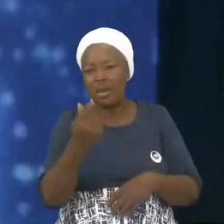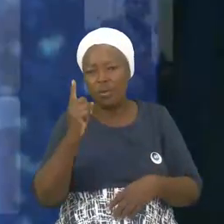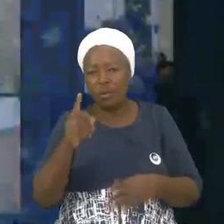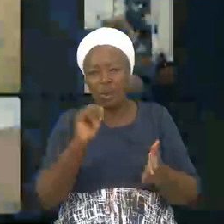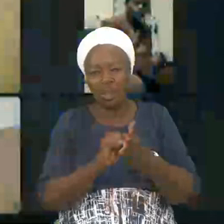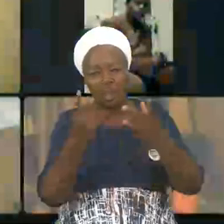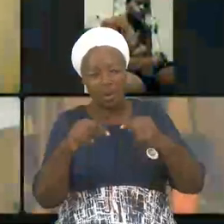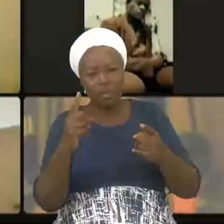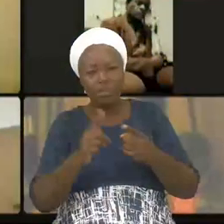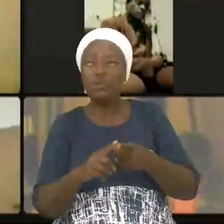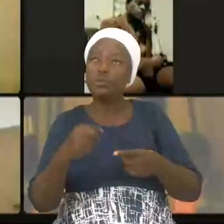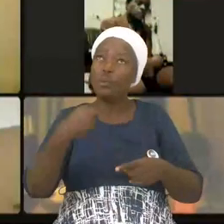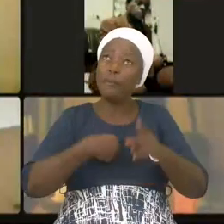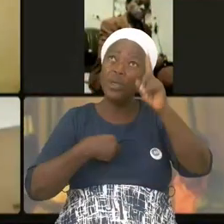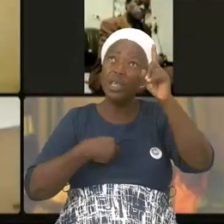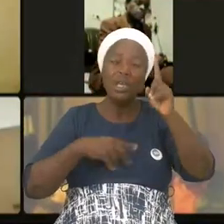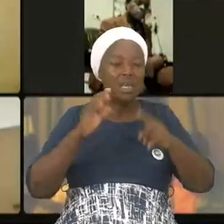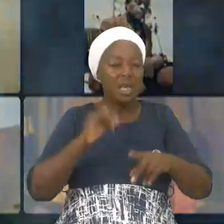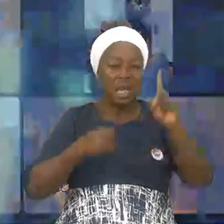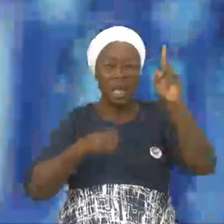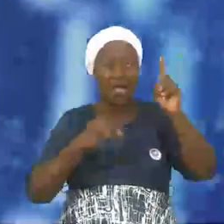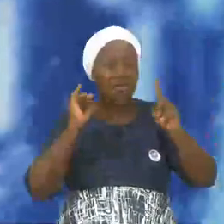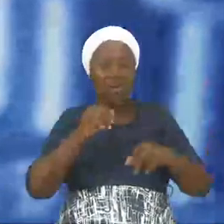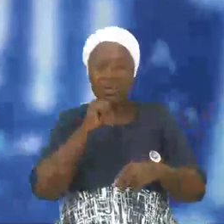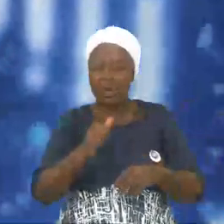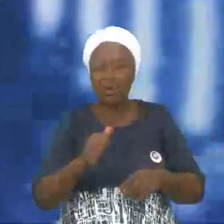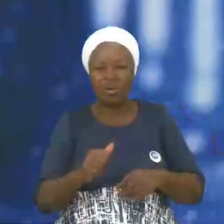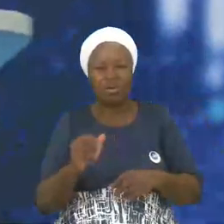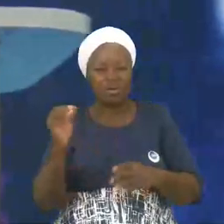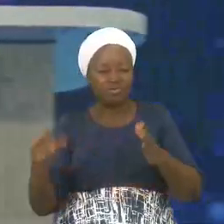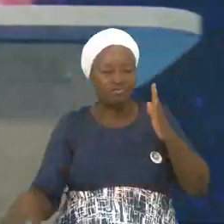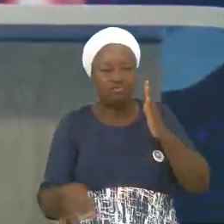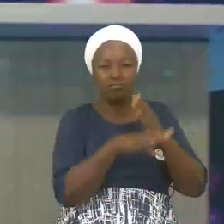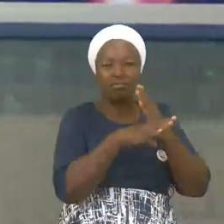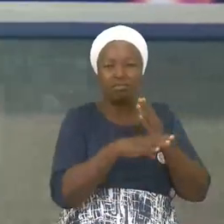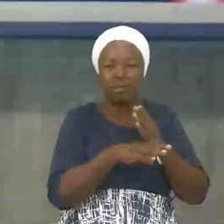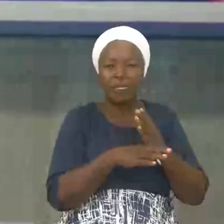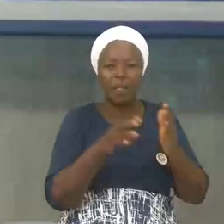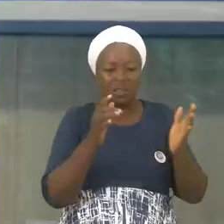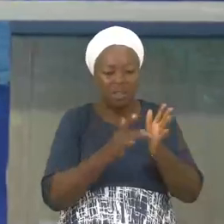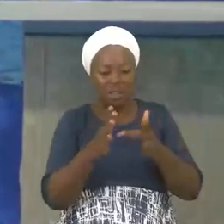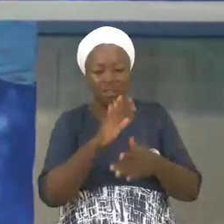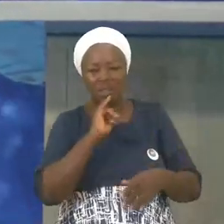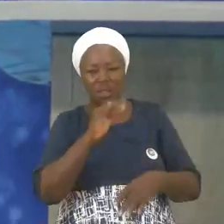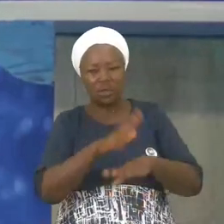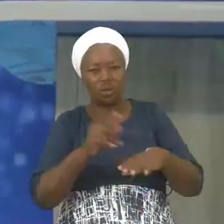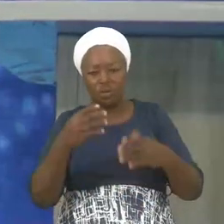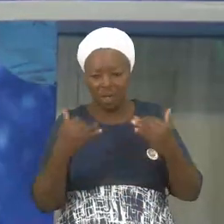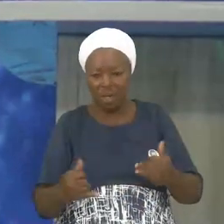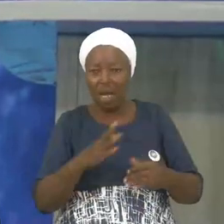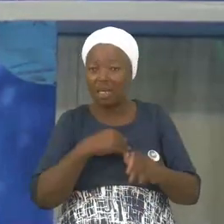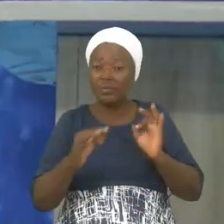dois venir à lui. Et quiconque vient à moi, je ne vais pas le